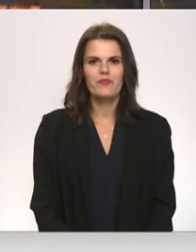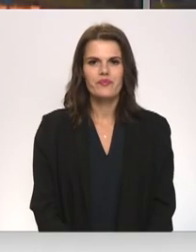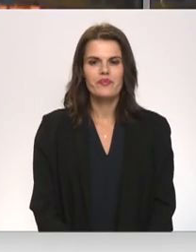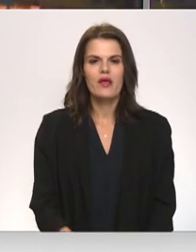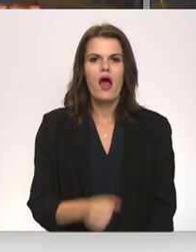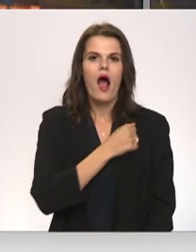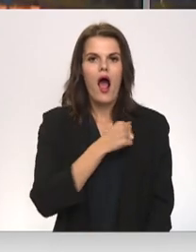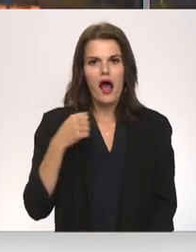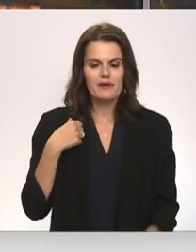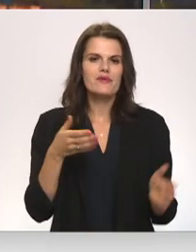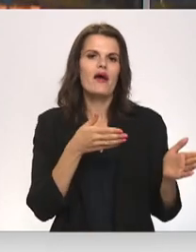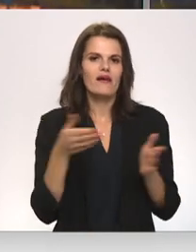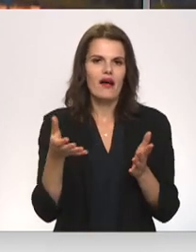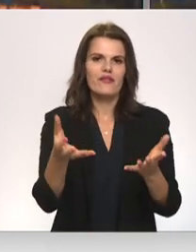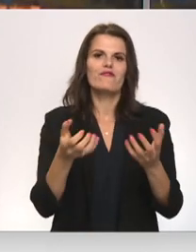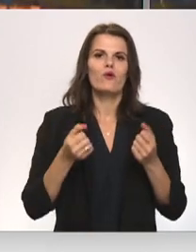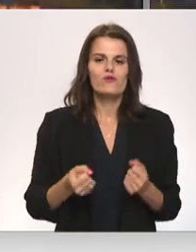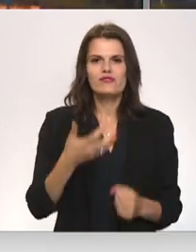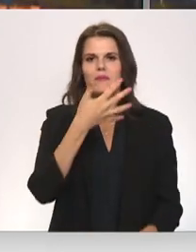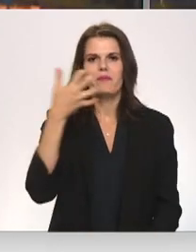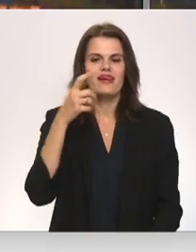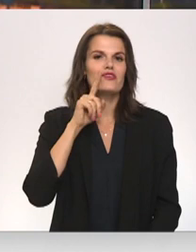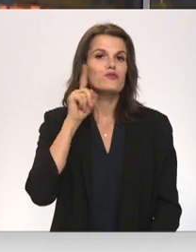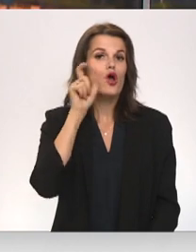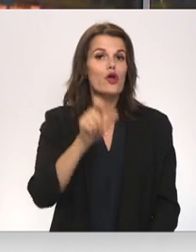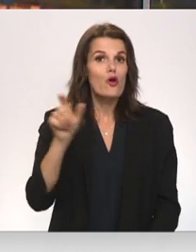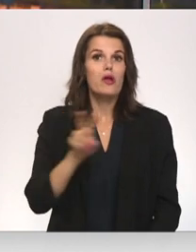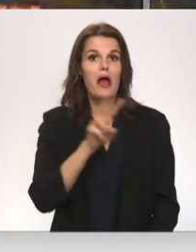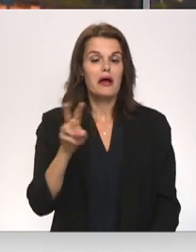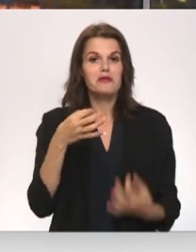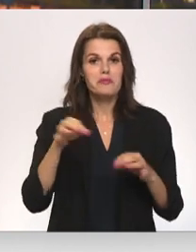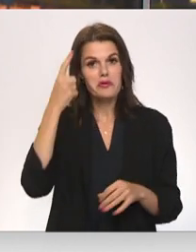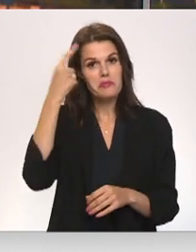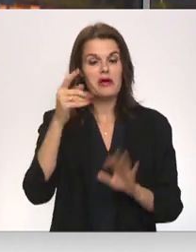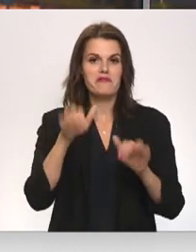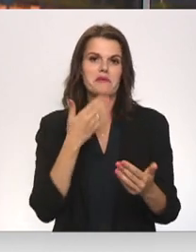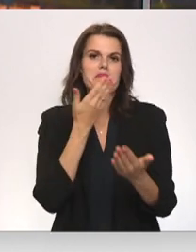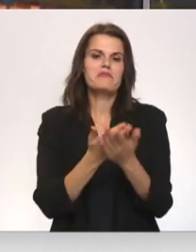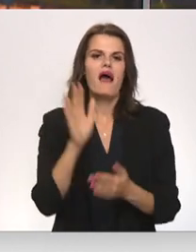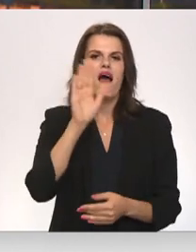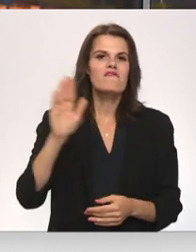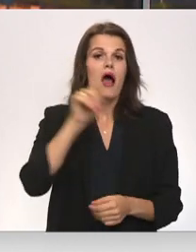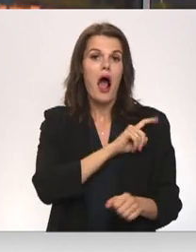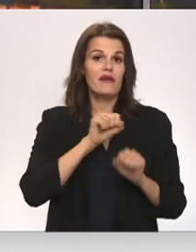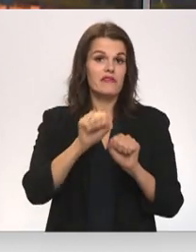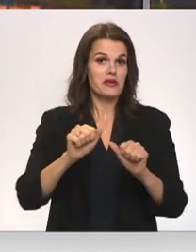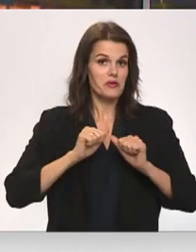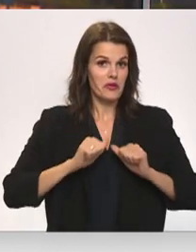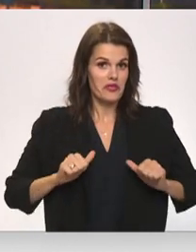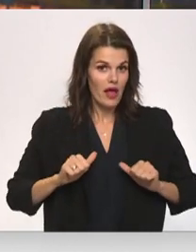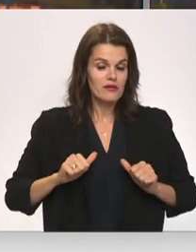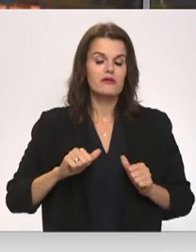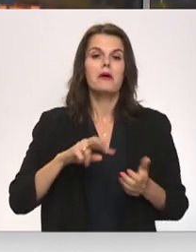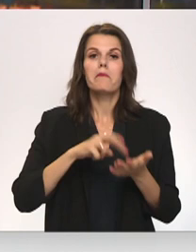Nacionālajie bruņotie spēki ir gatavi uzņemt 500 jauniešus, kuri brīvprātīgi varēs pieteikties Valsts aizsardzības dienestam. Plānots, ka